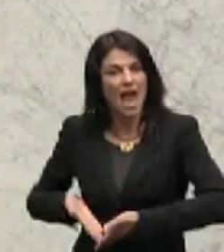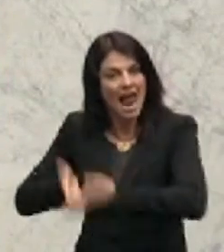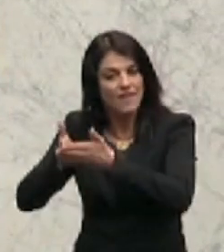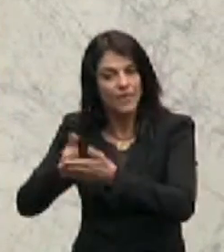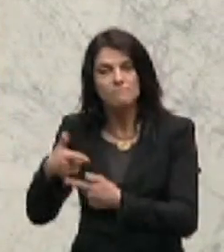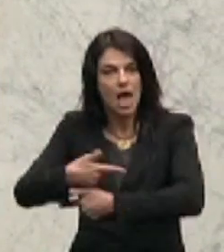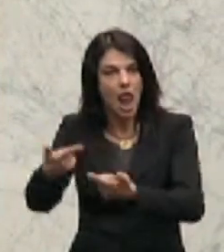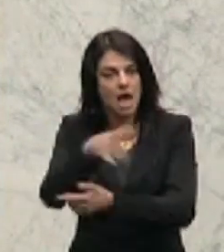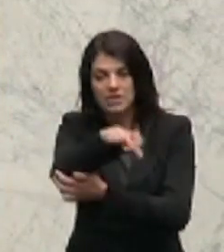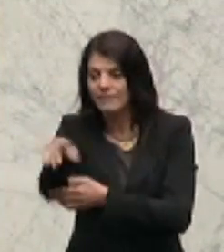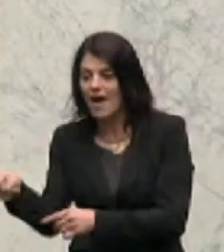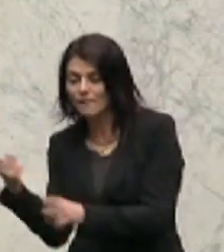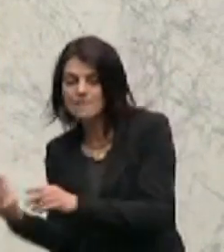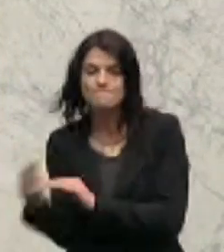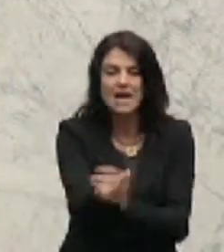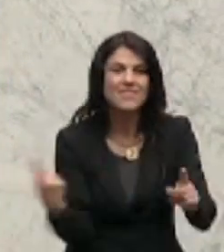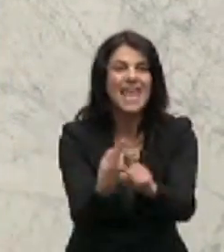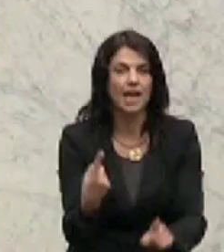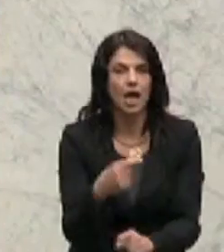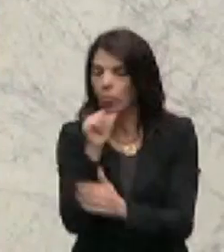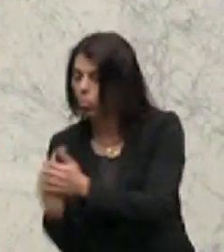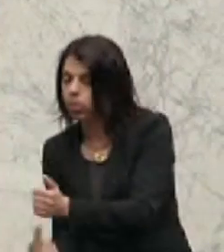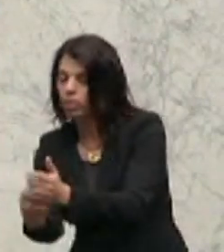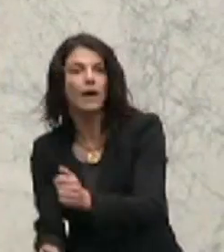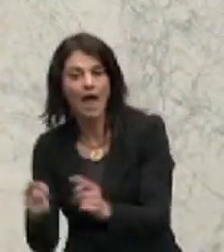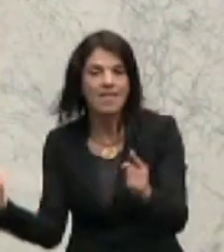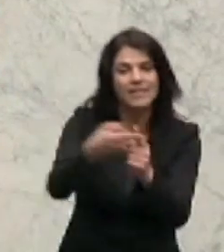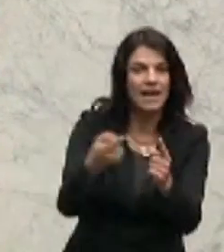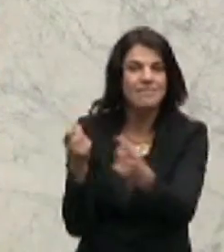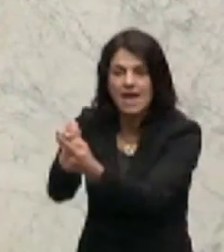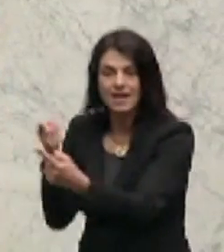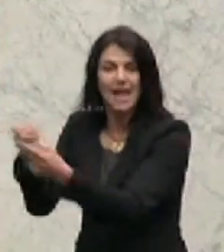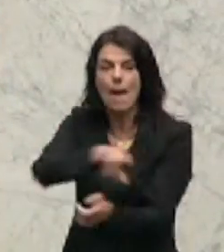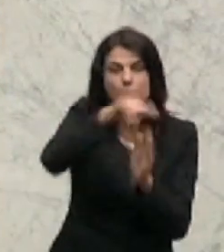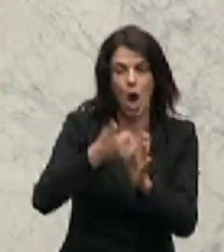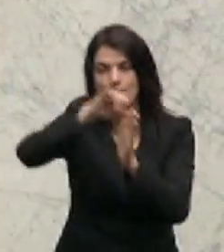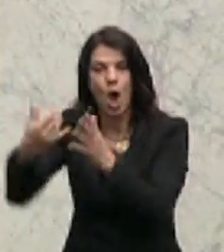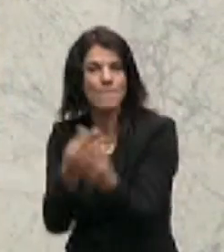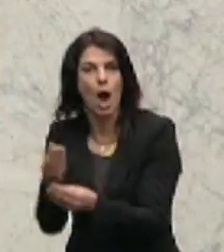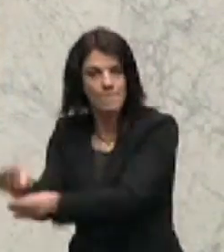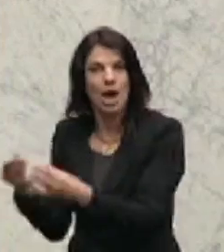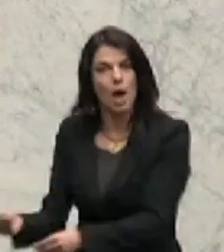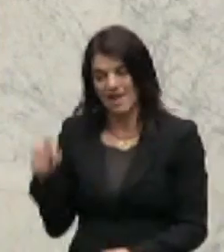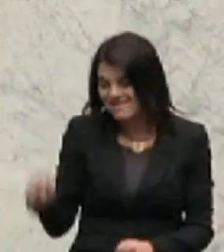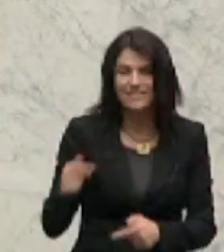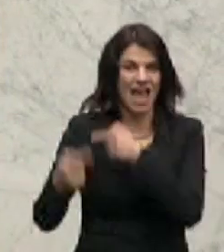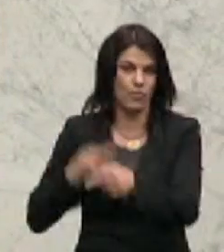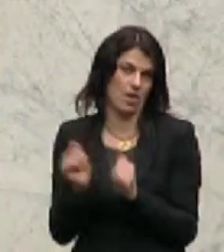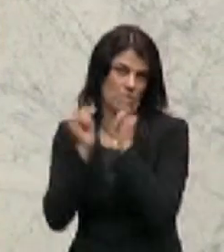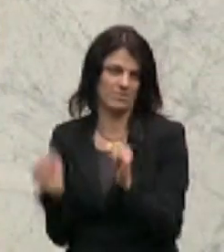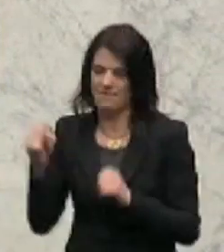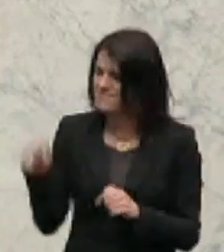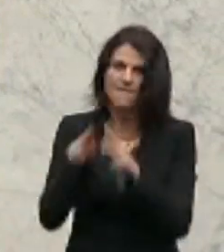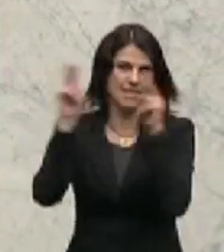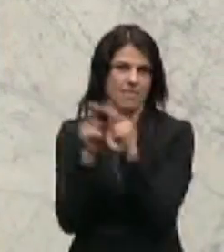Ländern direkt ankommt, nämlich dort bei den Projekten. Und diese Entwicklungsinstitutionen, diese